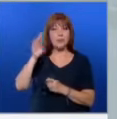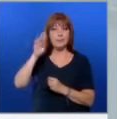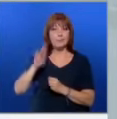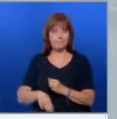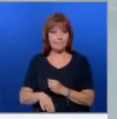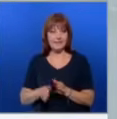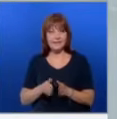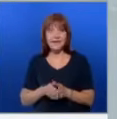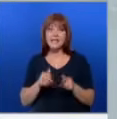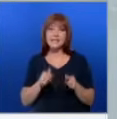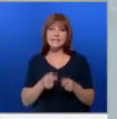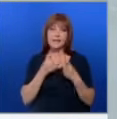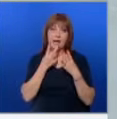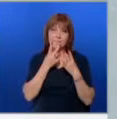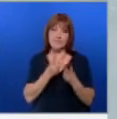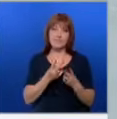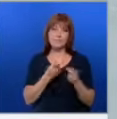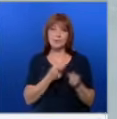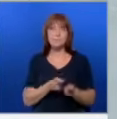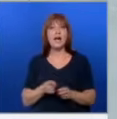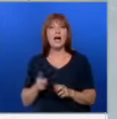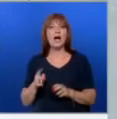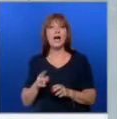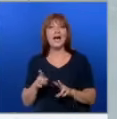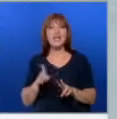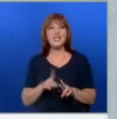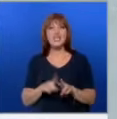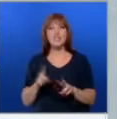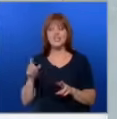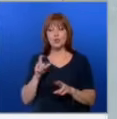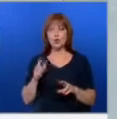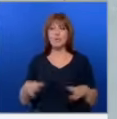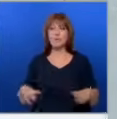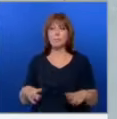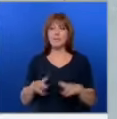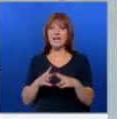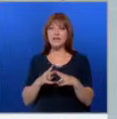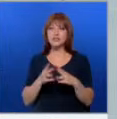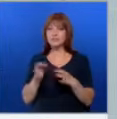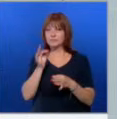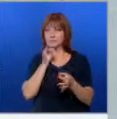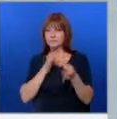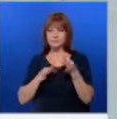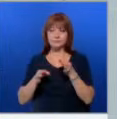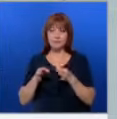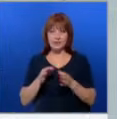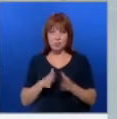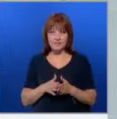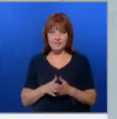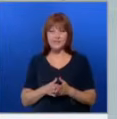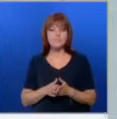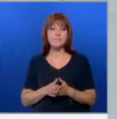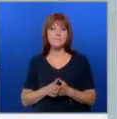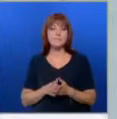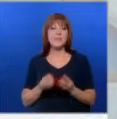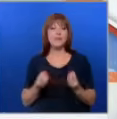ориентира в тази ситуация ще се опита сега нашият специален пратеник в Париж, Ива Стойкова, с нея и оператора Христо Златков. Добър